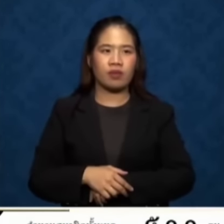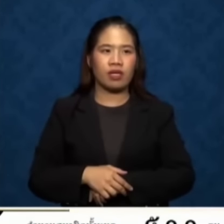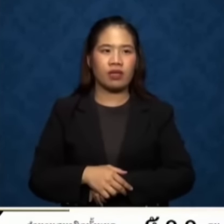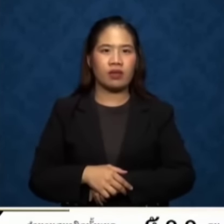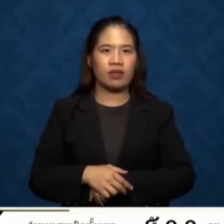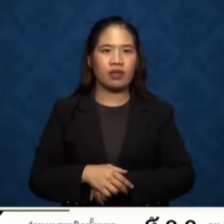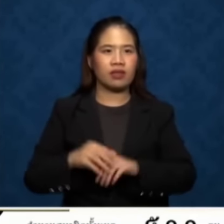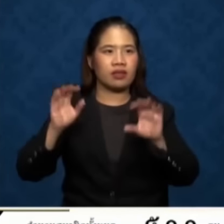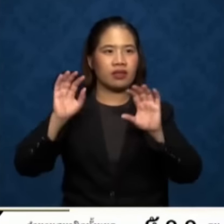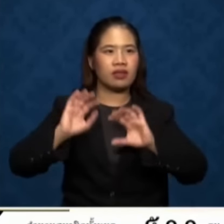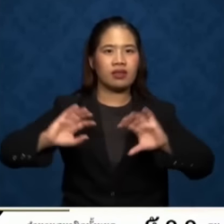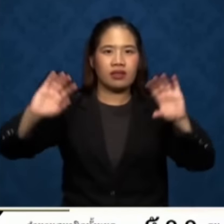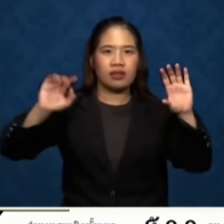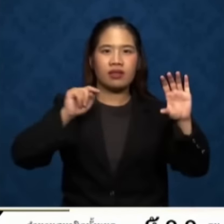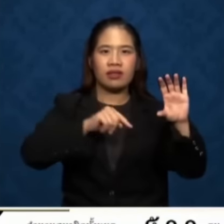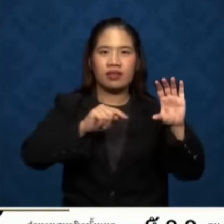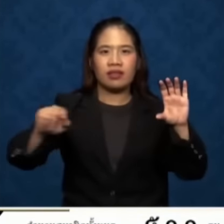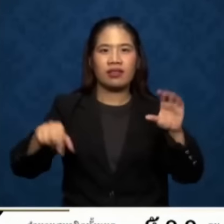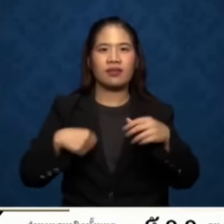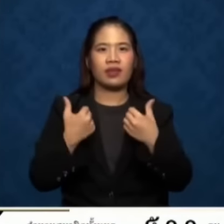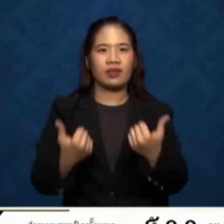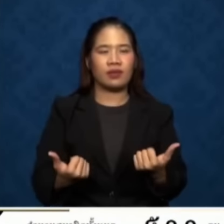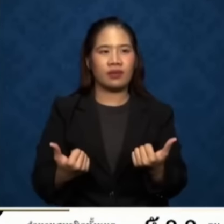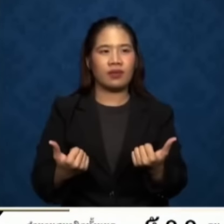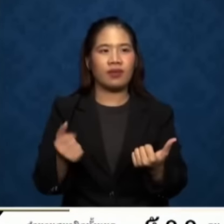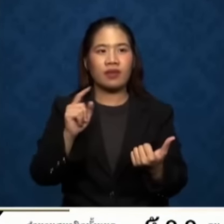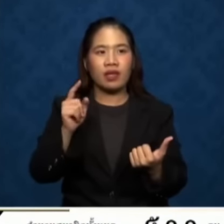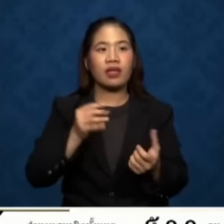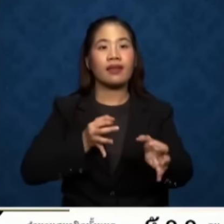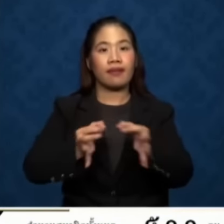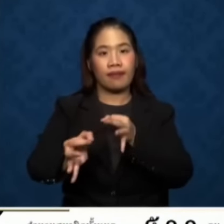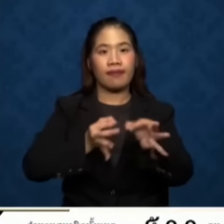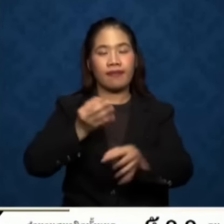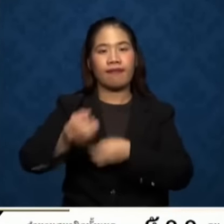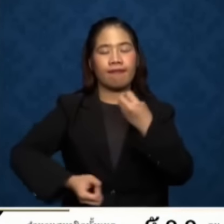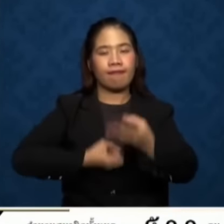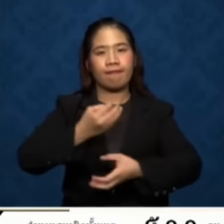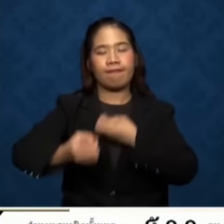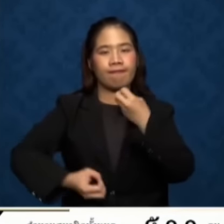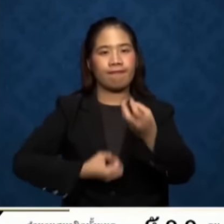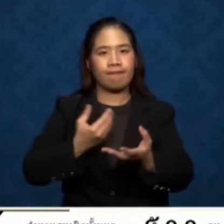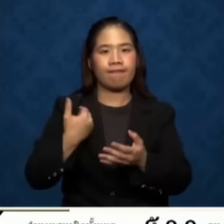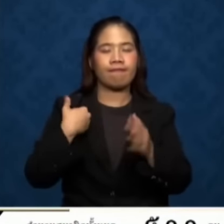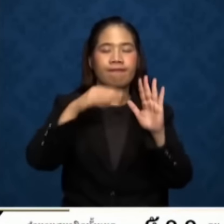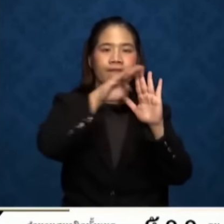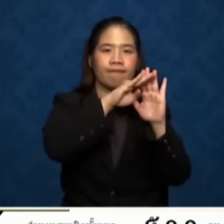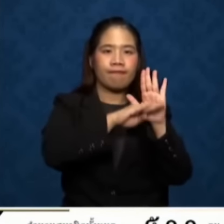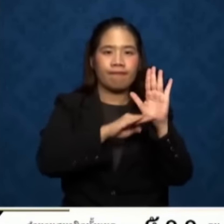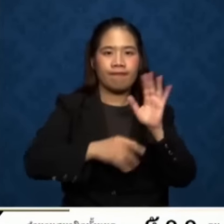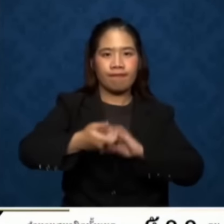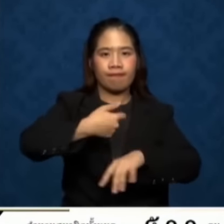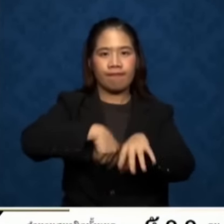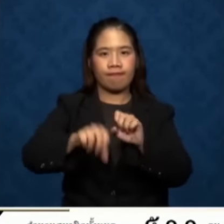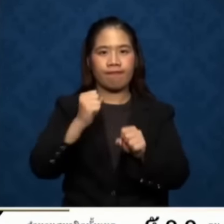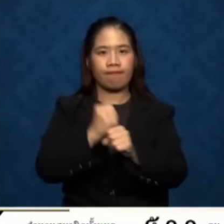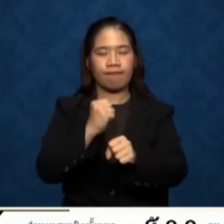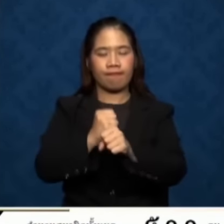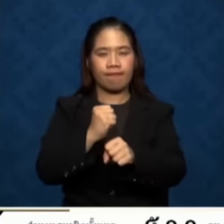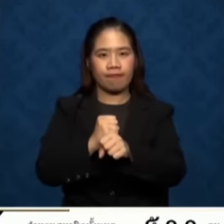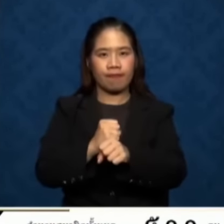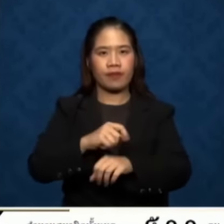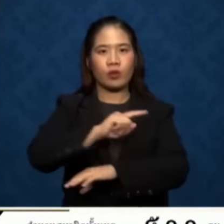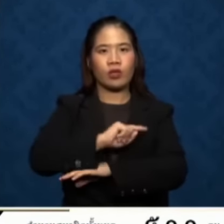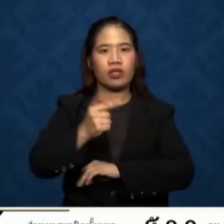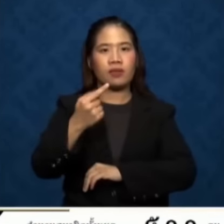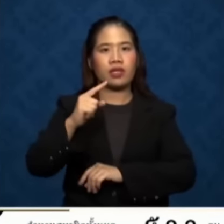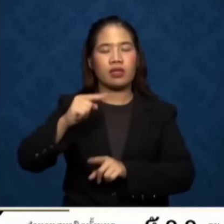าลปัจจุบันได้แถลงนโยบายคือเพื่อจะปฏิบัติหน้าที่ได้วันที่